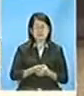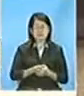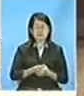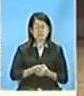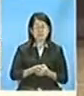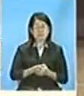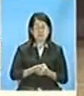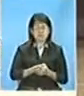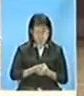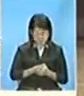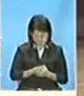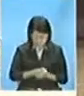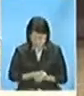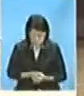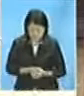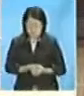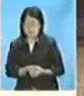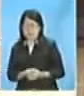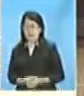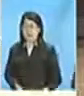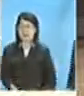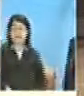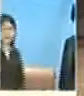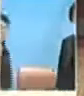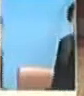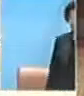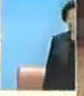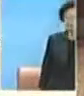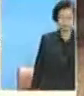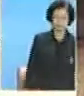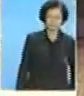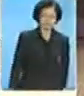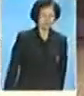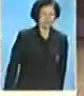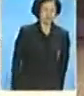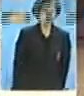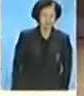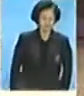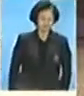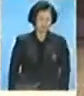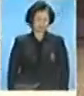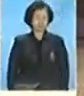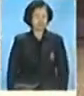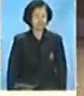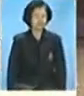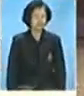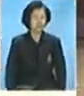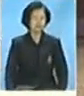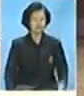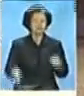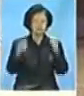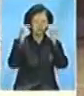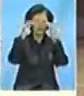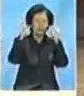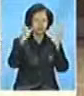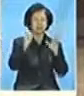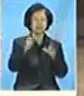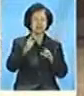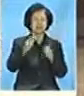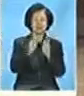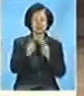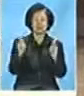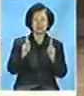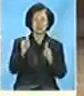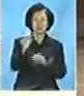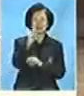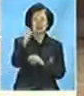ส่วนประสบการณ์ที่สำคัญที่ผมจะนำมากล่าวนะครับเคยเป็นกรรมการสภาทนายความรวม